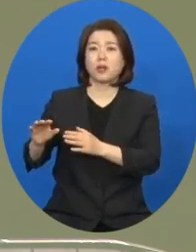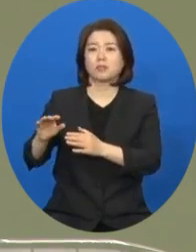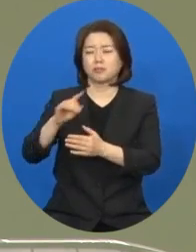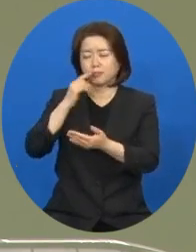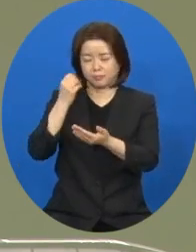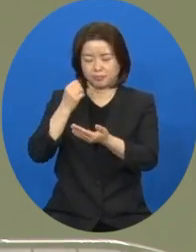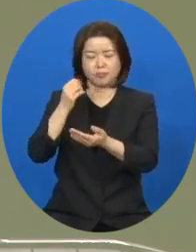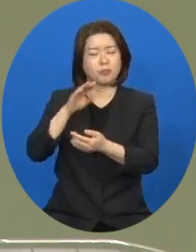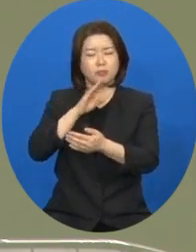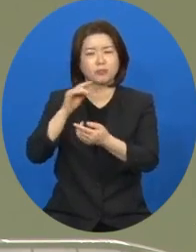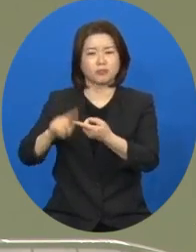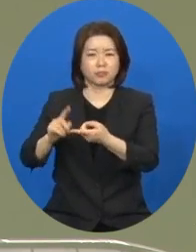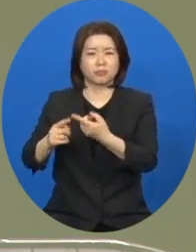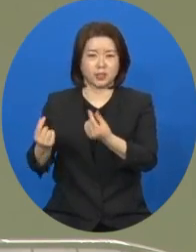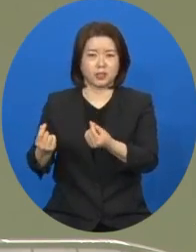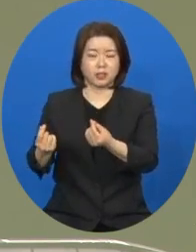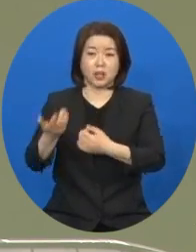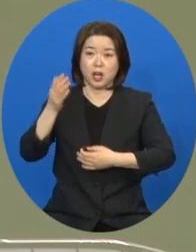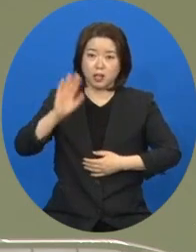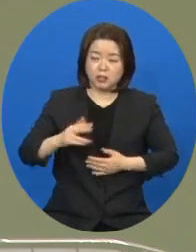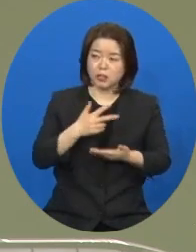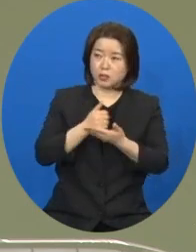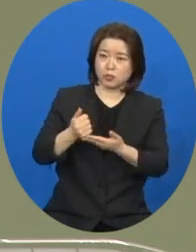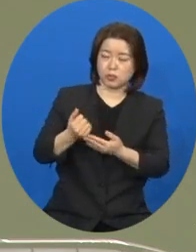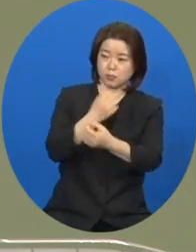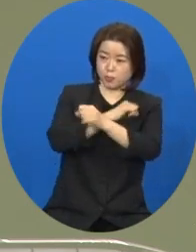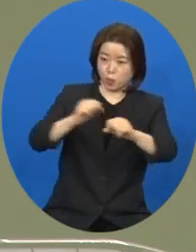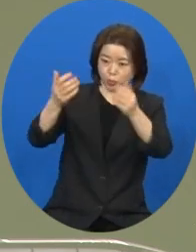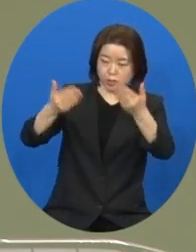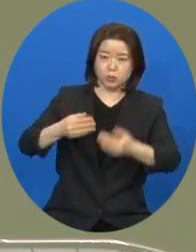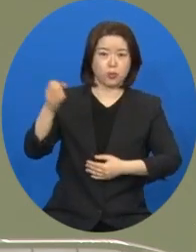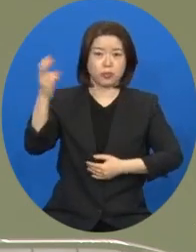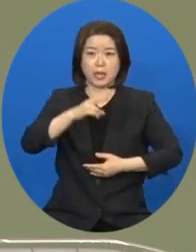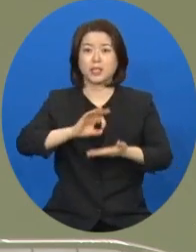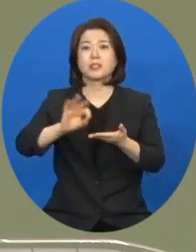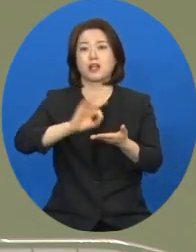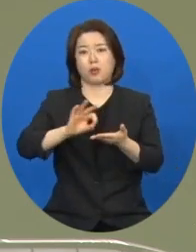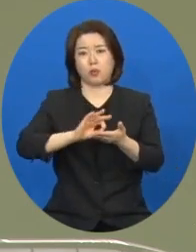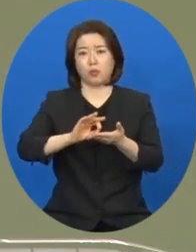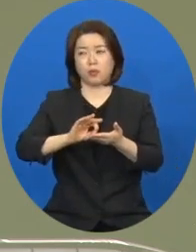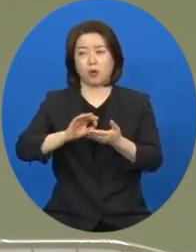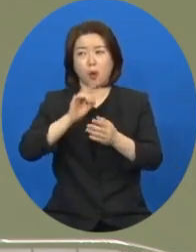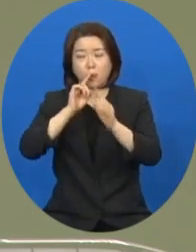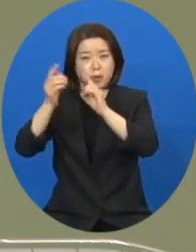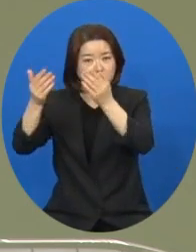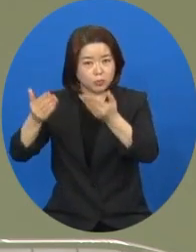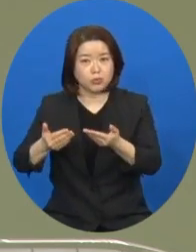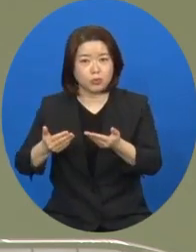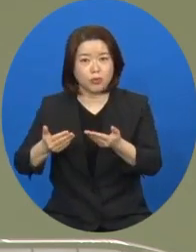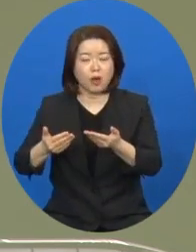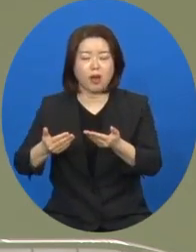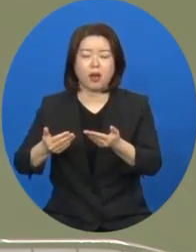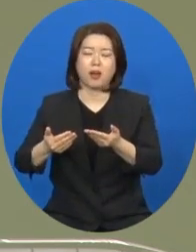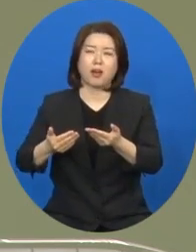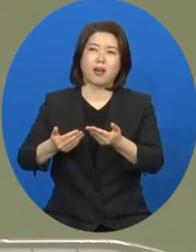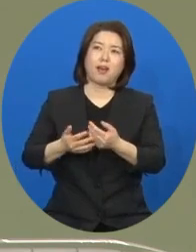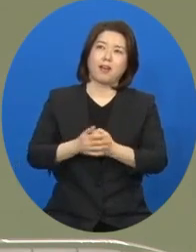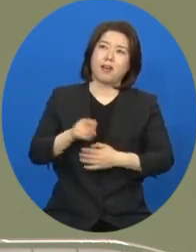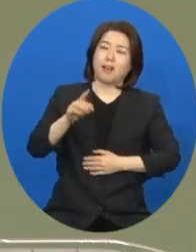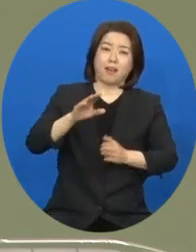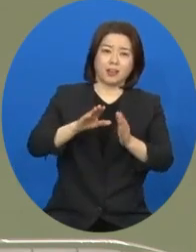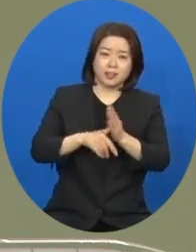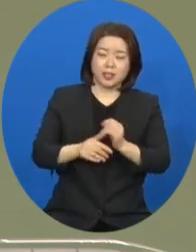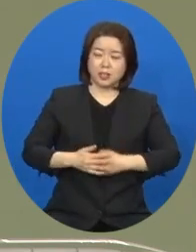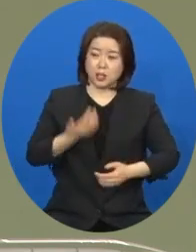용서하시고 저를 다시 쓰시겠다고 하시니 그때는요, 돌에